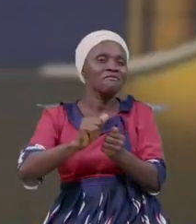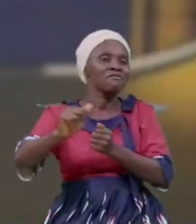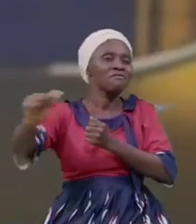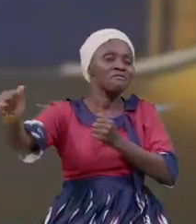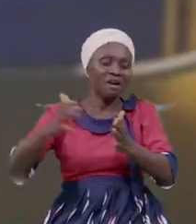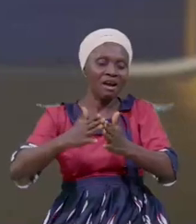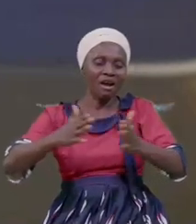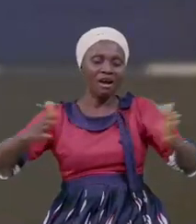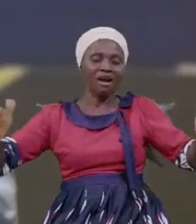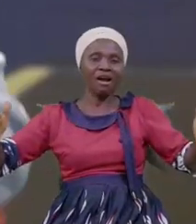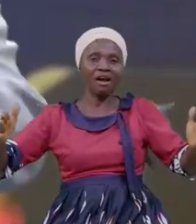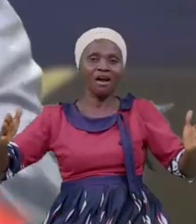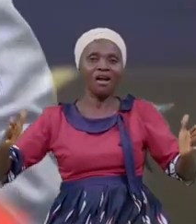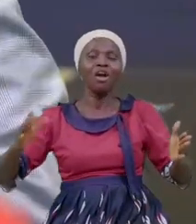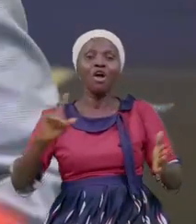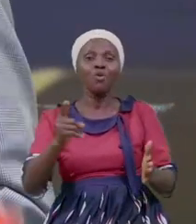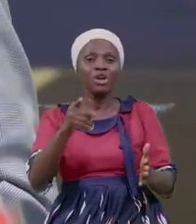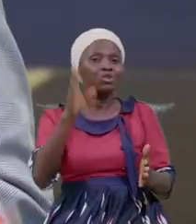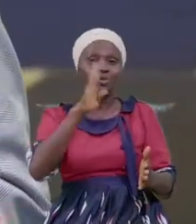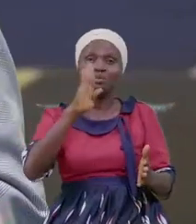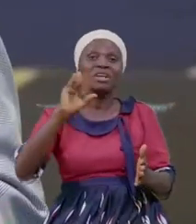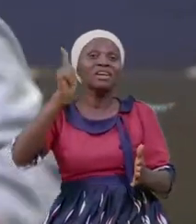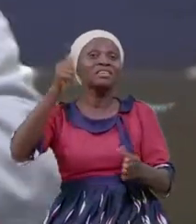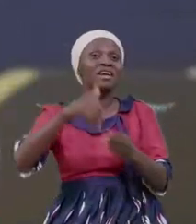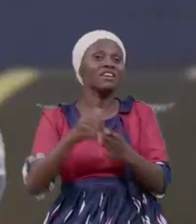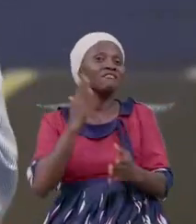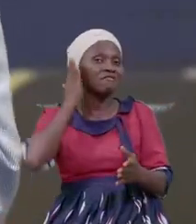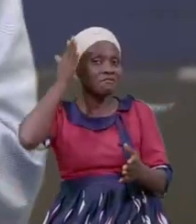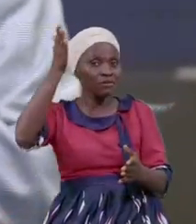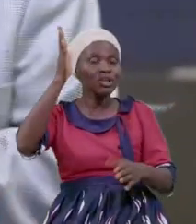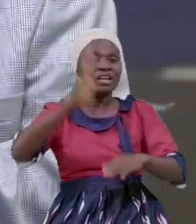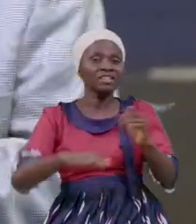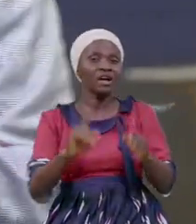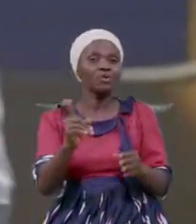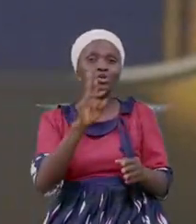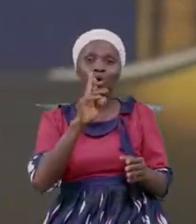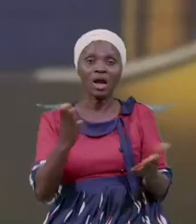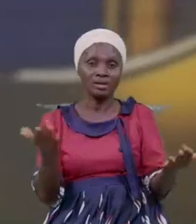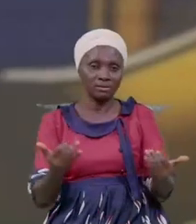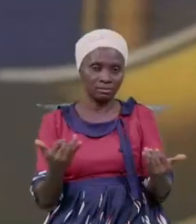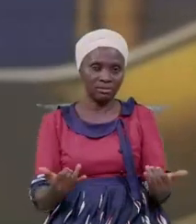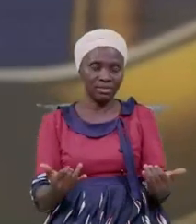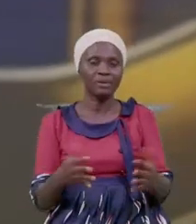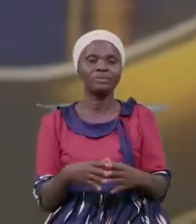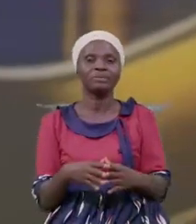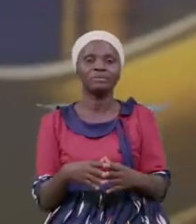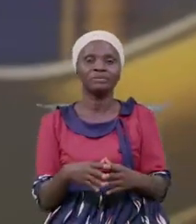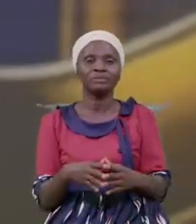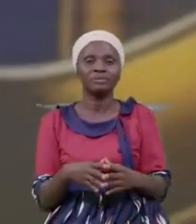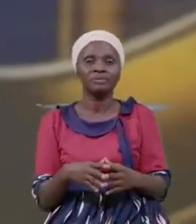serez personne n Ta-t-il condamné voyons le verset 11 verset 11 elle